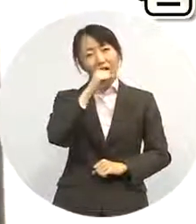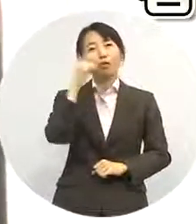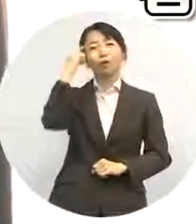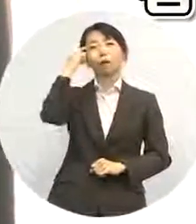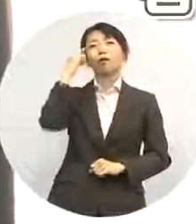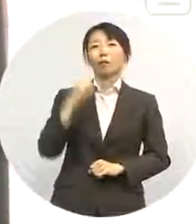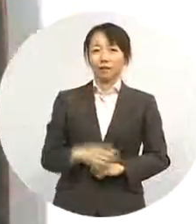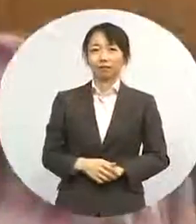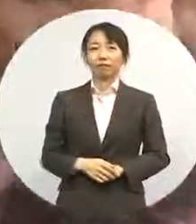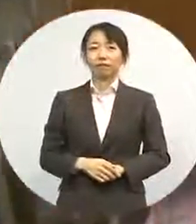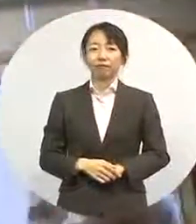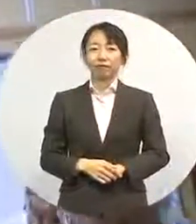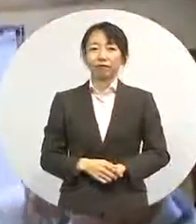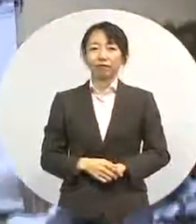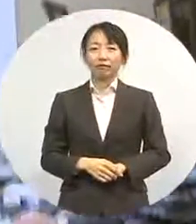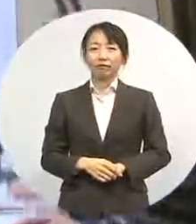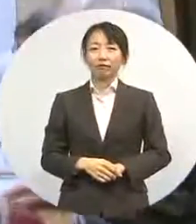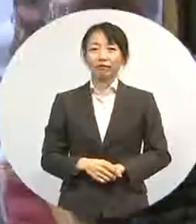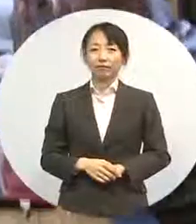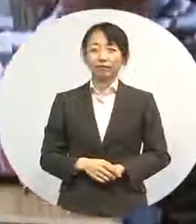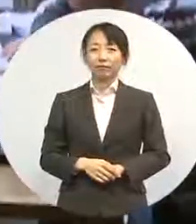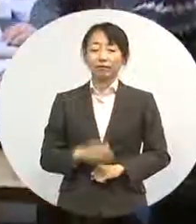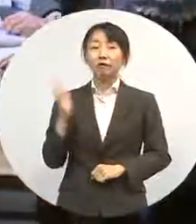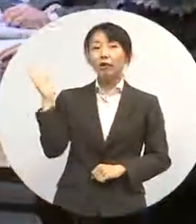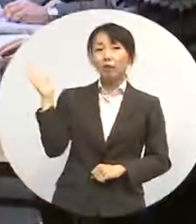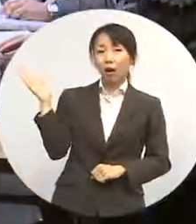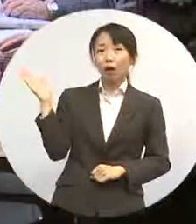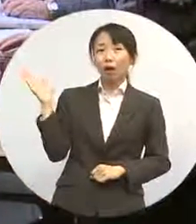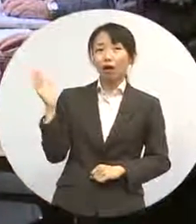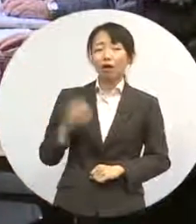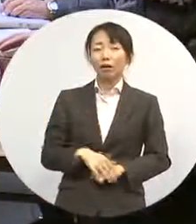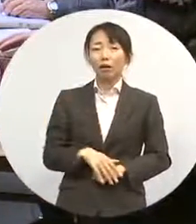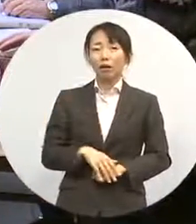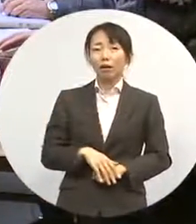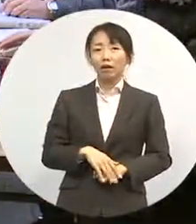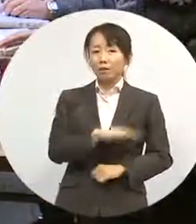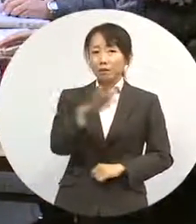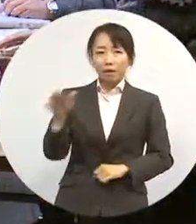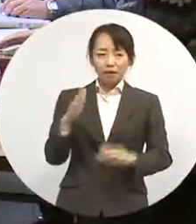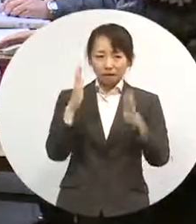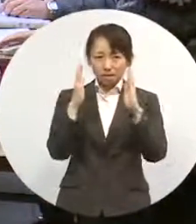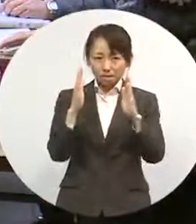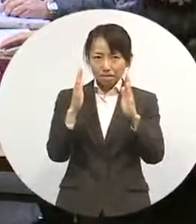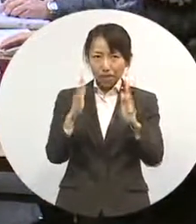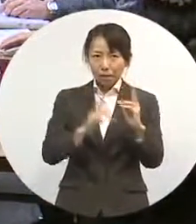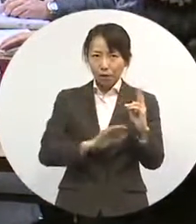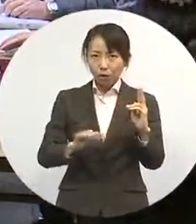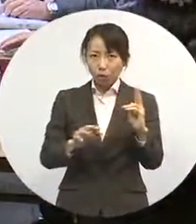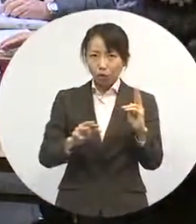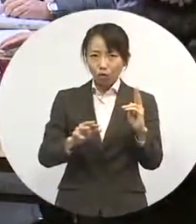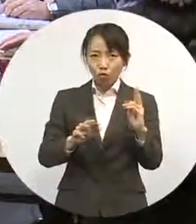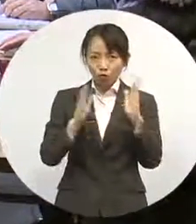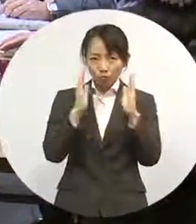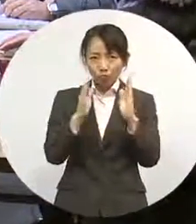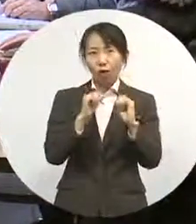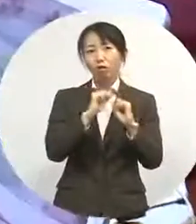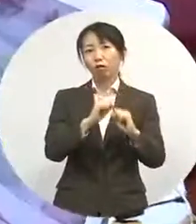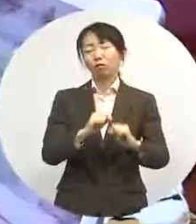ってます、はい。 こちらでは皆さんが真剣な表情でパソコンに向かっています